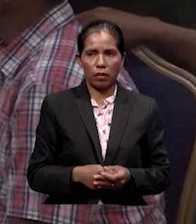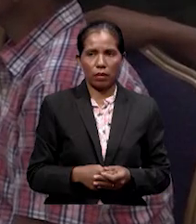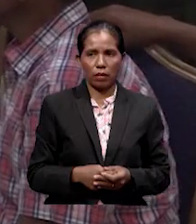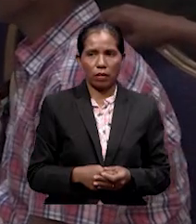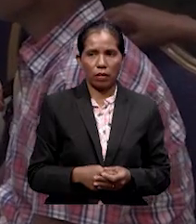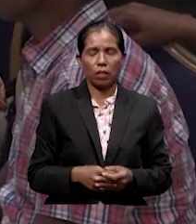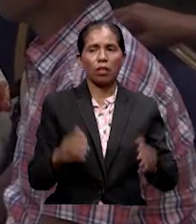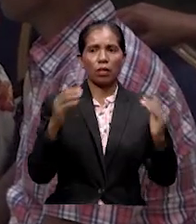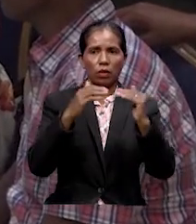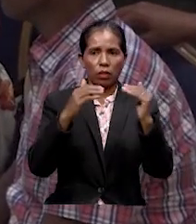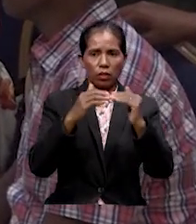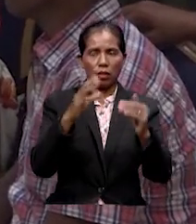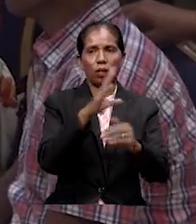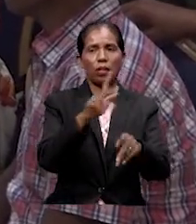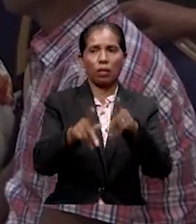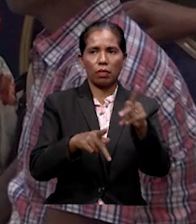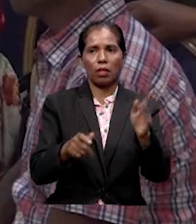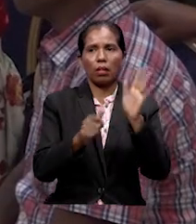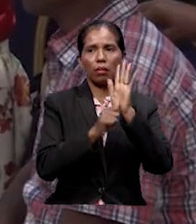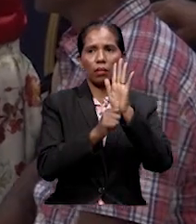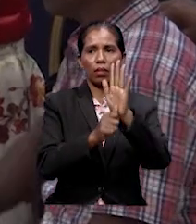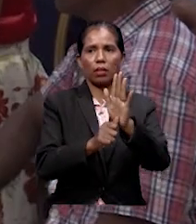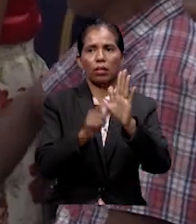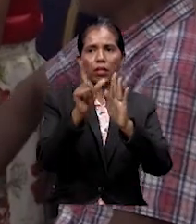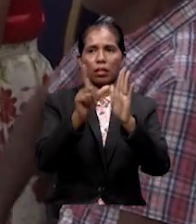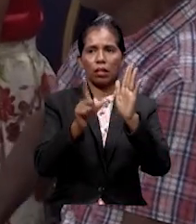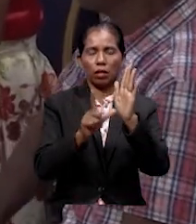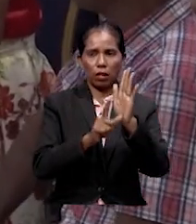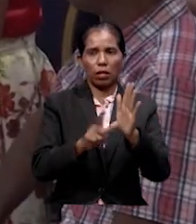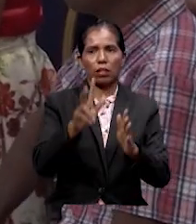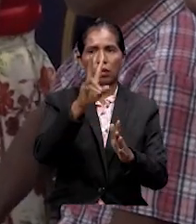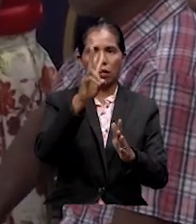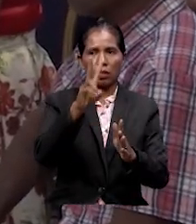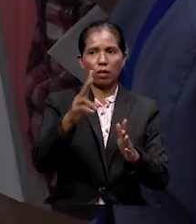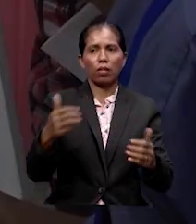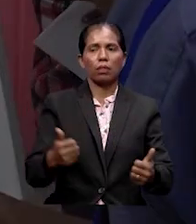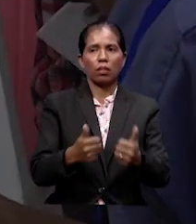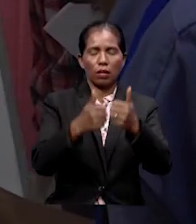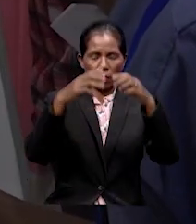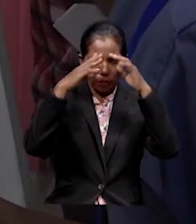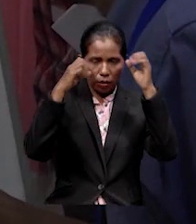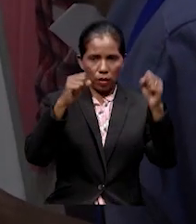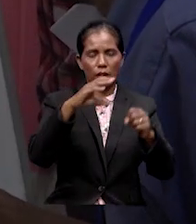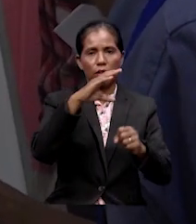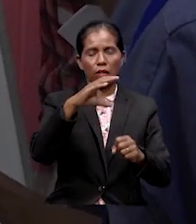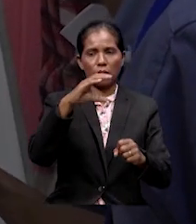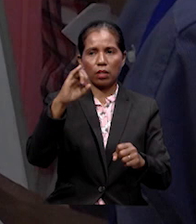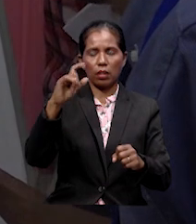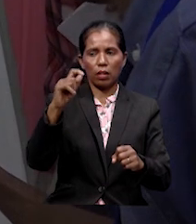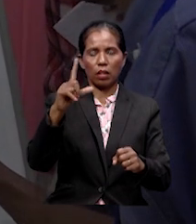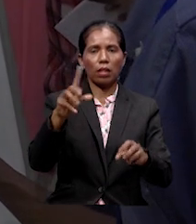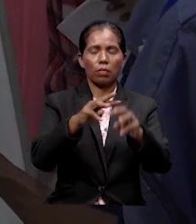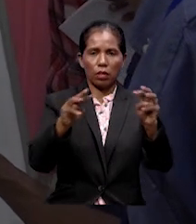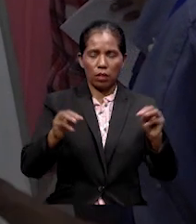Ia konferensi ne kongresista Sira apresenta lista kandidatura rua hodi kompete ba presidente CCTL Municipio